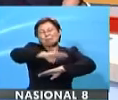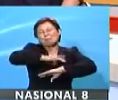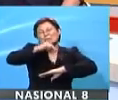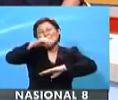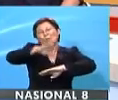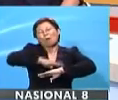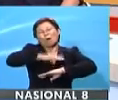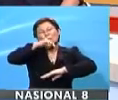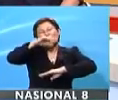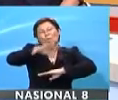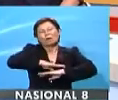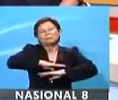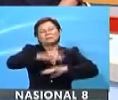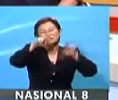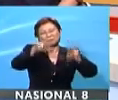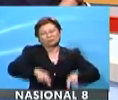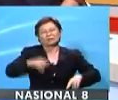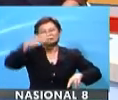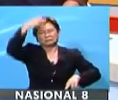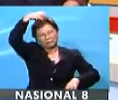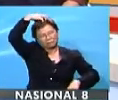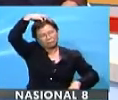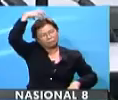hati rakyat Selangor.